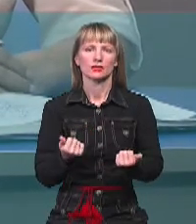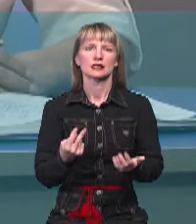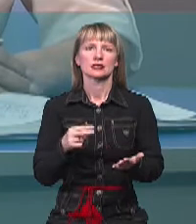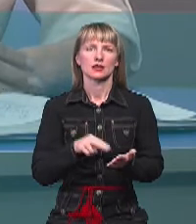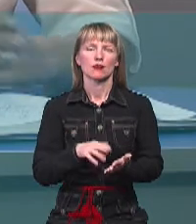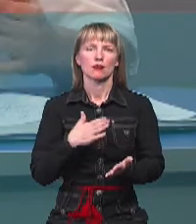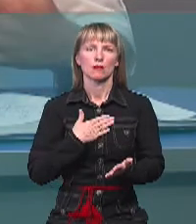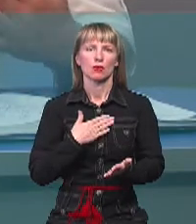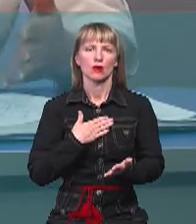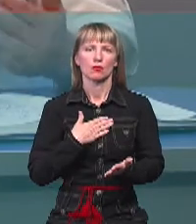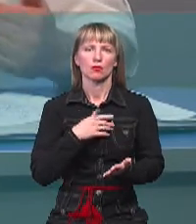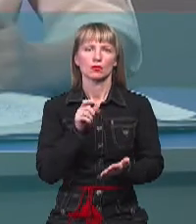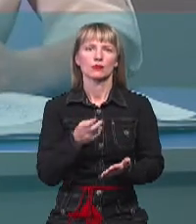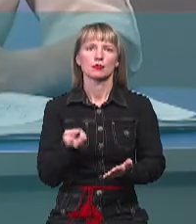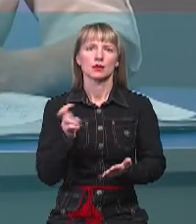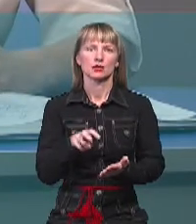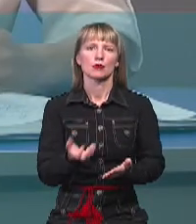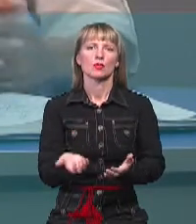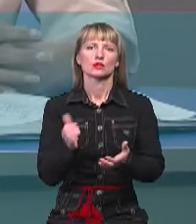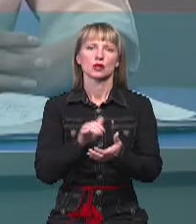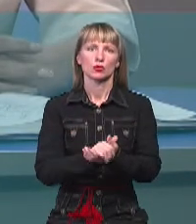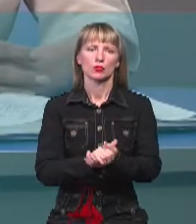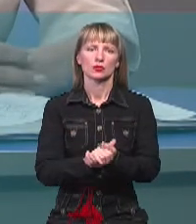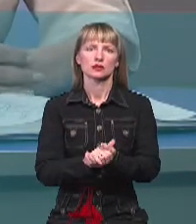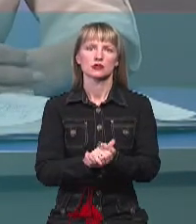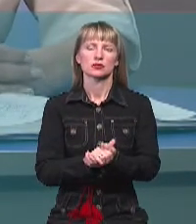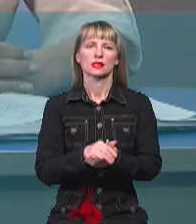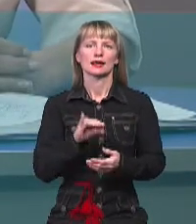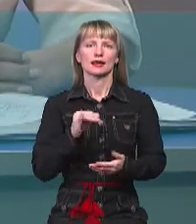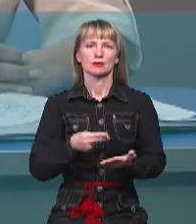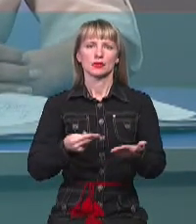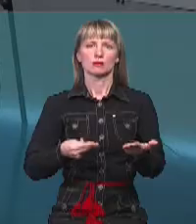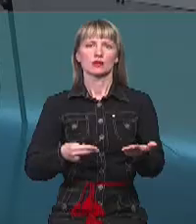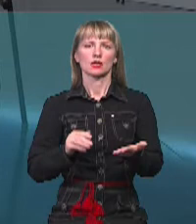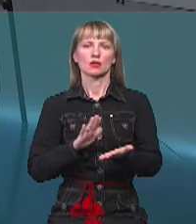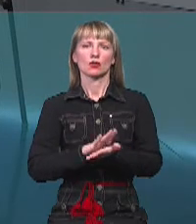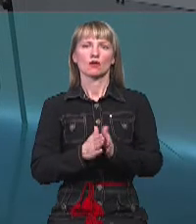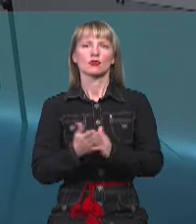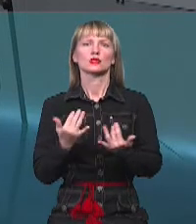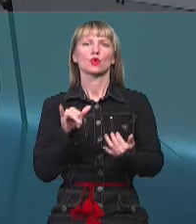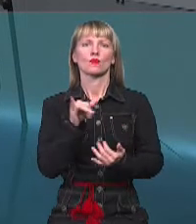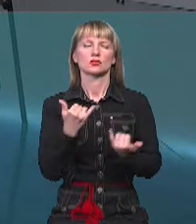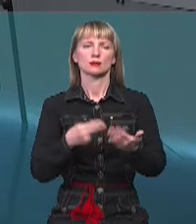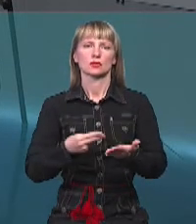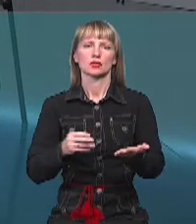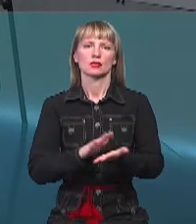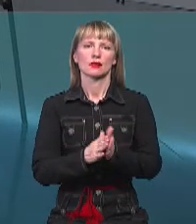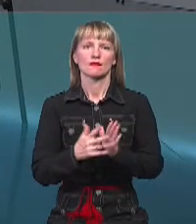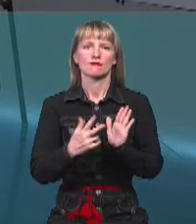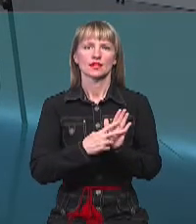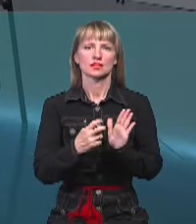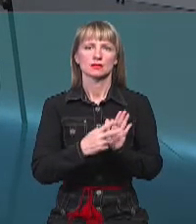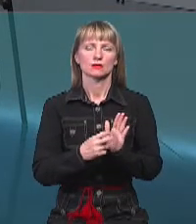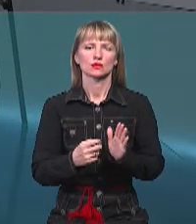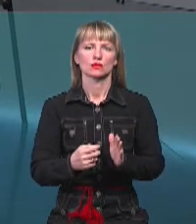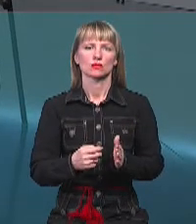стали з вами пацієнтами, прийшли познайомитися і заключили декларацію. Скільки у вас зараз заключена декларація? 800.